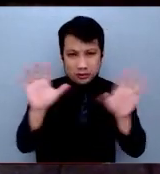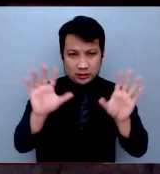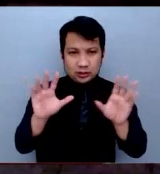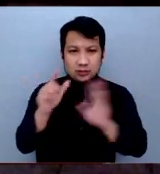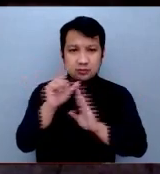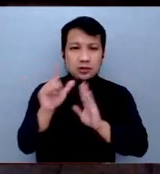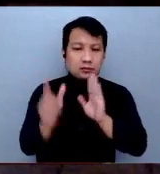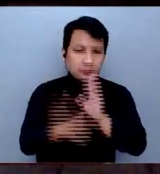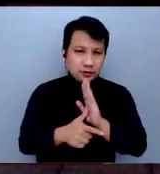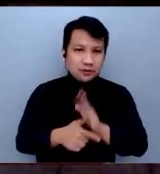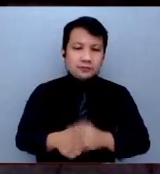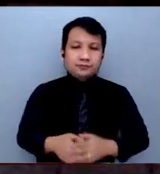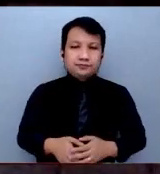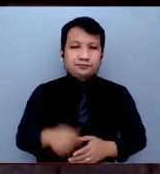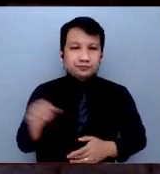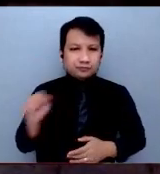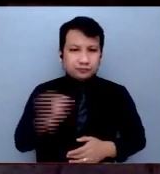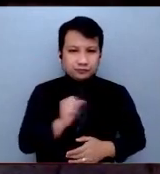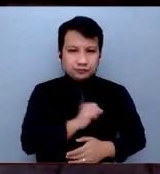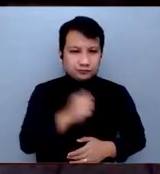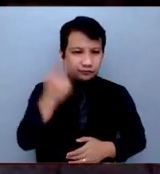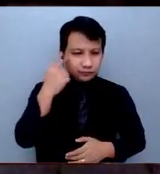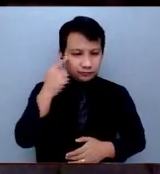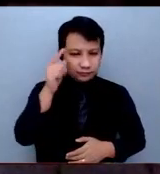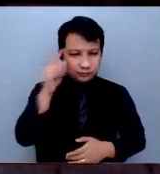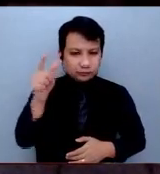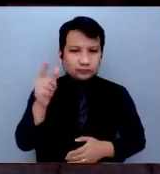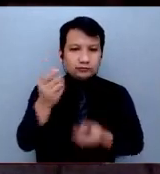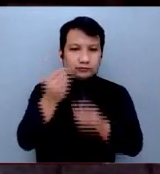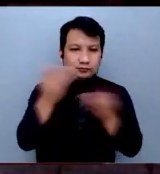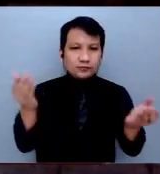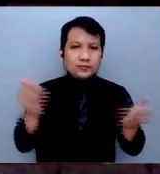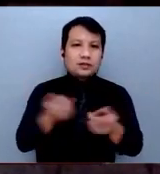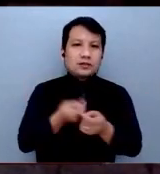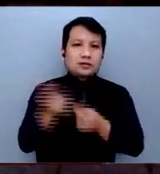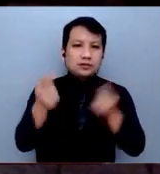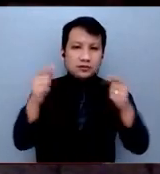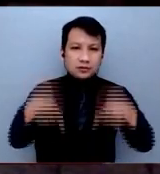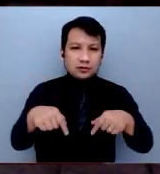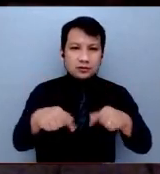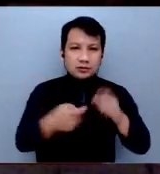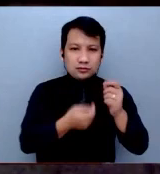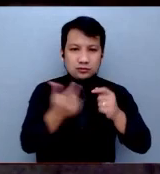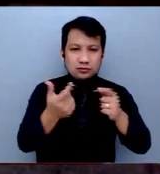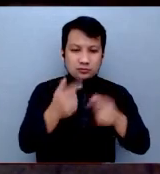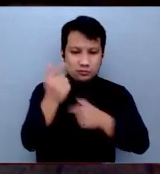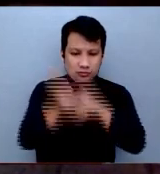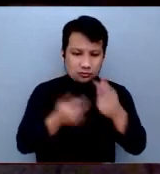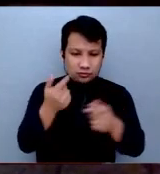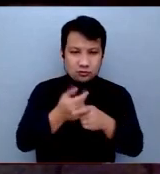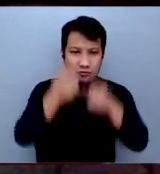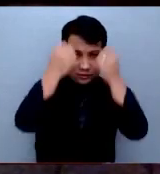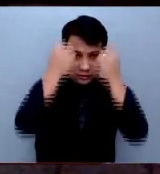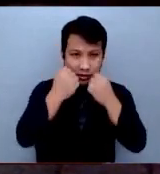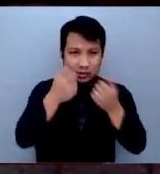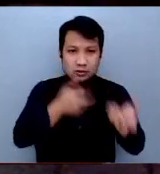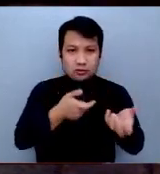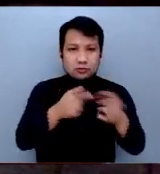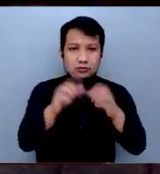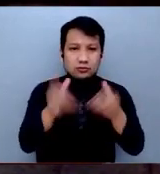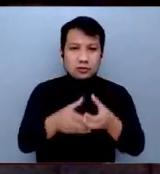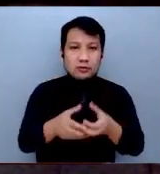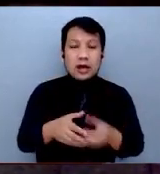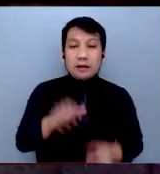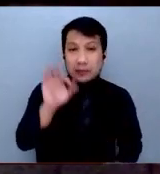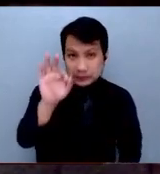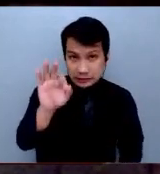ang sinasabi ni Senator Ping Lacson, ang mahalaga daw sa kanila, matanggal tayo sa listahan ng Global Terror Index kung saan pangsyam